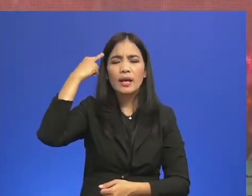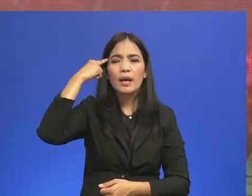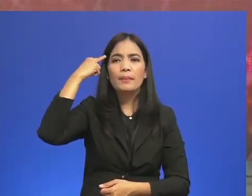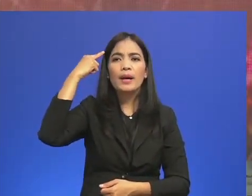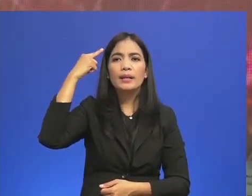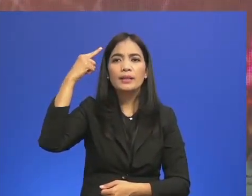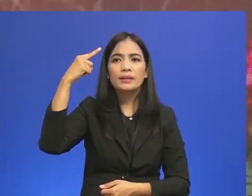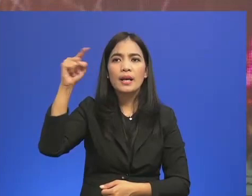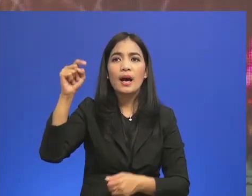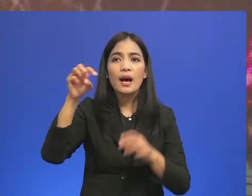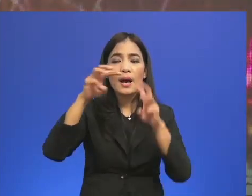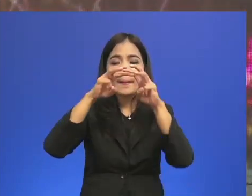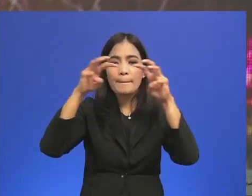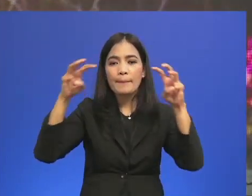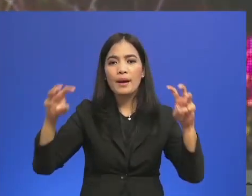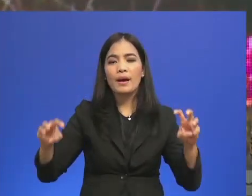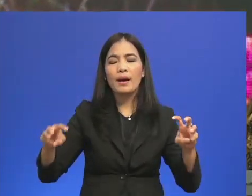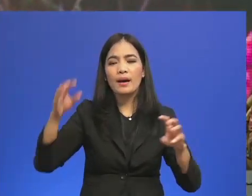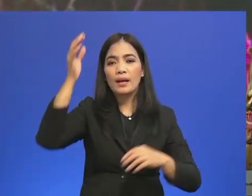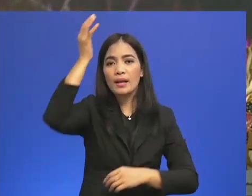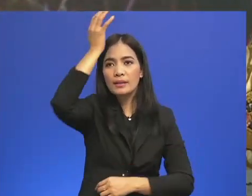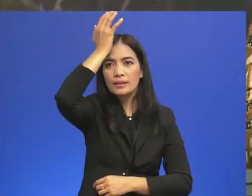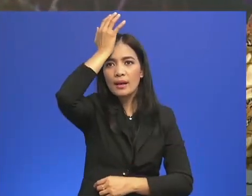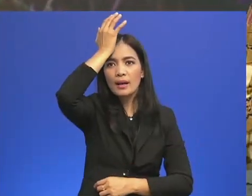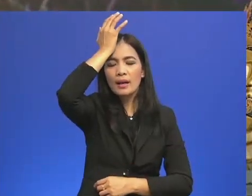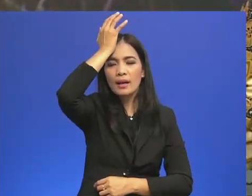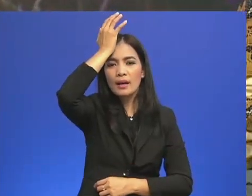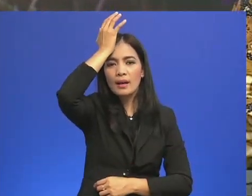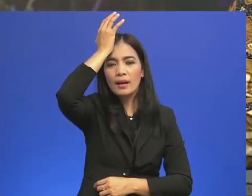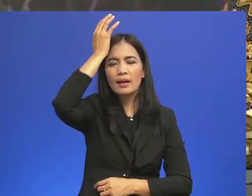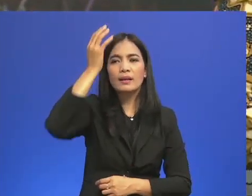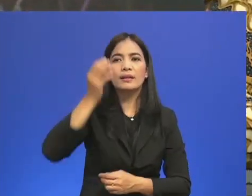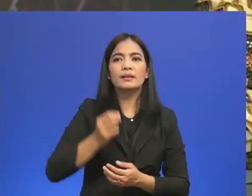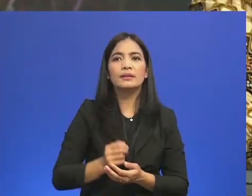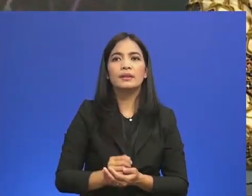Sanjungan bagi Sang Maharaja,